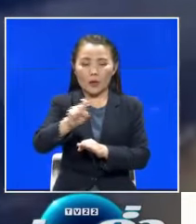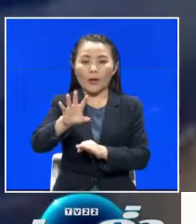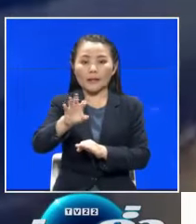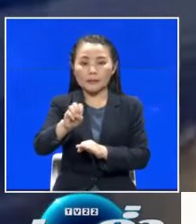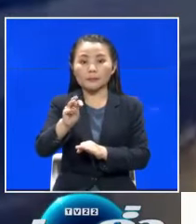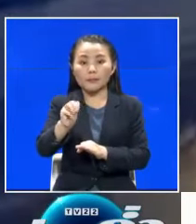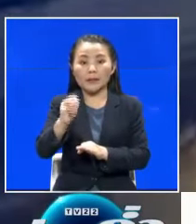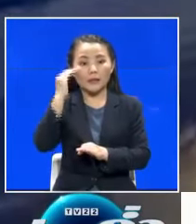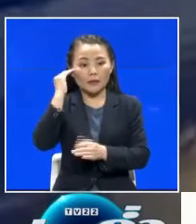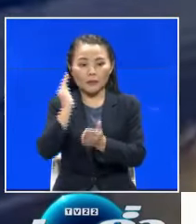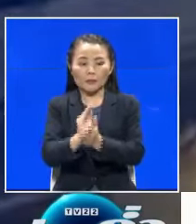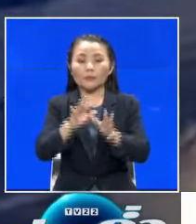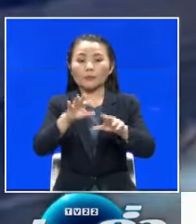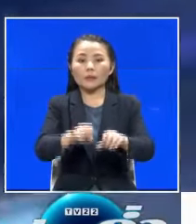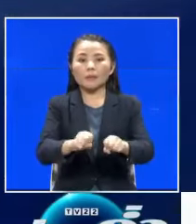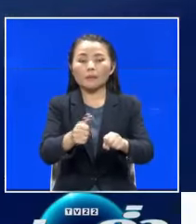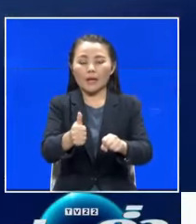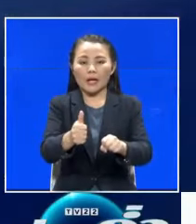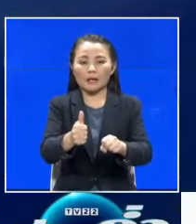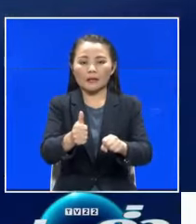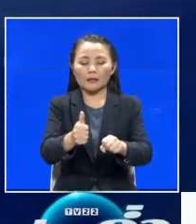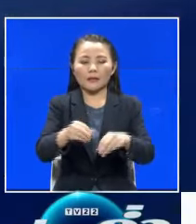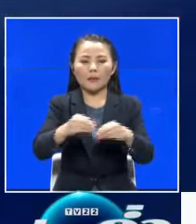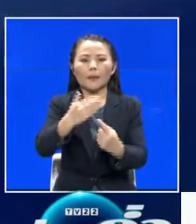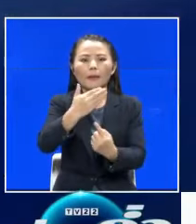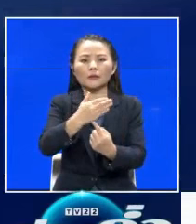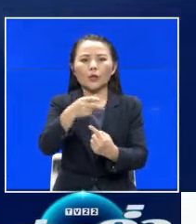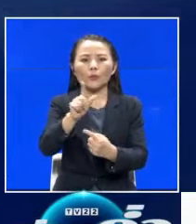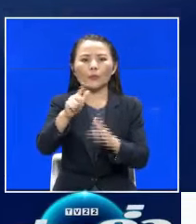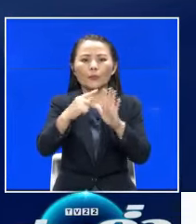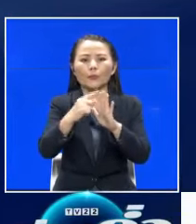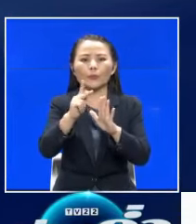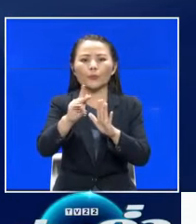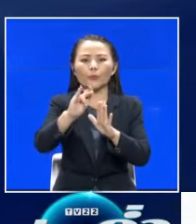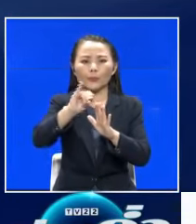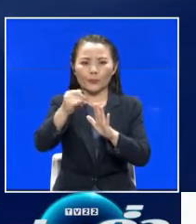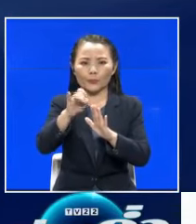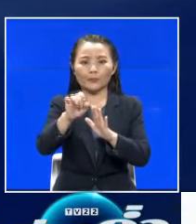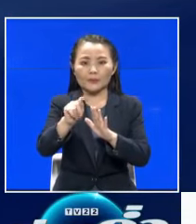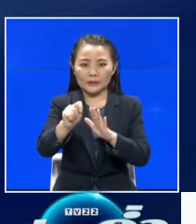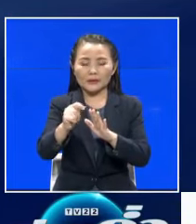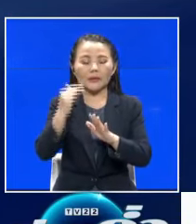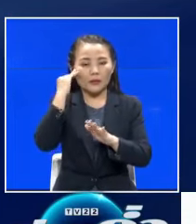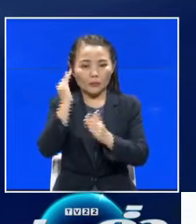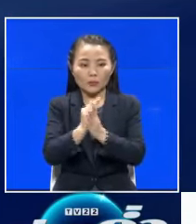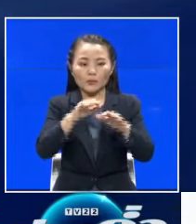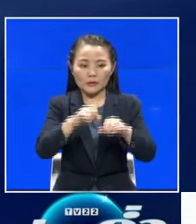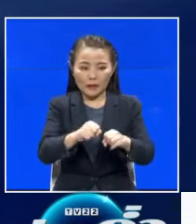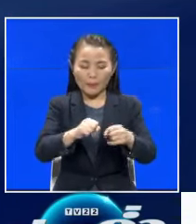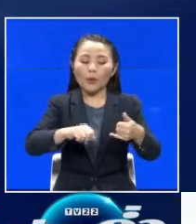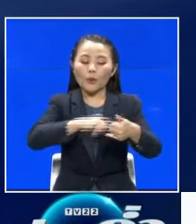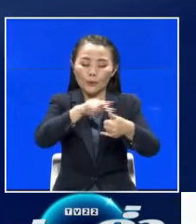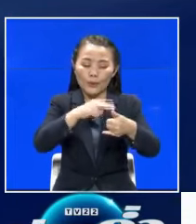ก็ไปสกัดจับกุมนายคุณากรได้ที่บริเวณปากซอยปลูกจิตนั่นแหละคุมตัวผู้ต้องหามาที่โต๊ะตรวจวัดปริมาณแอลกอฮ